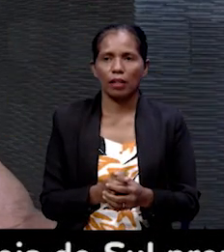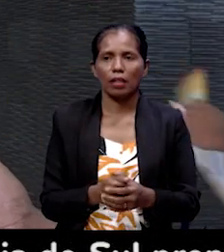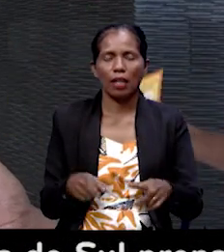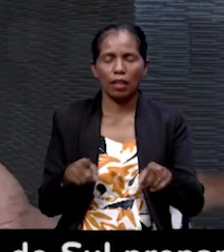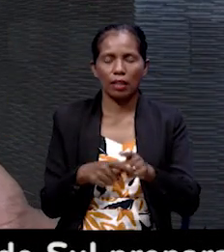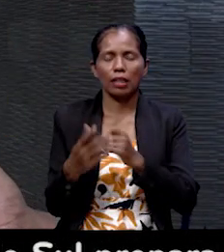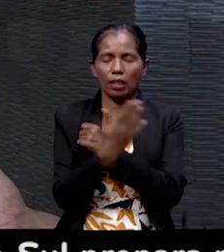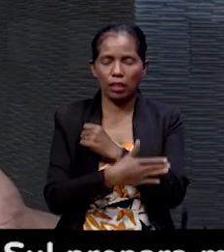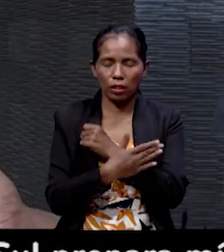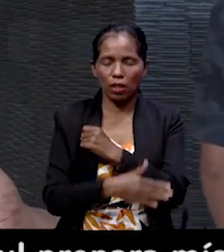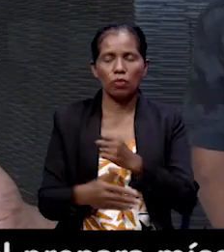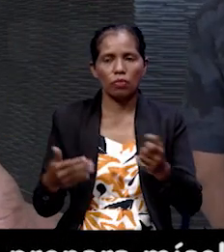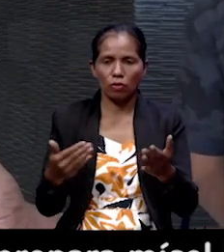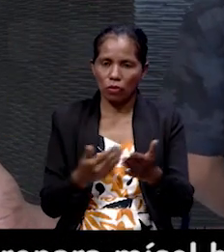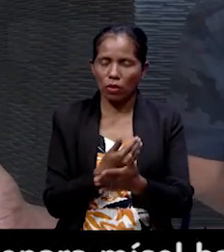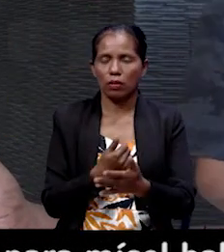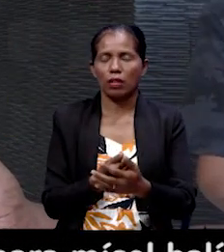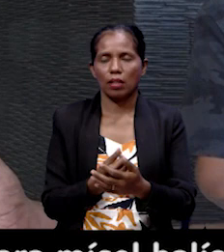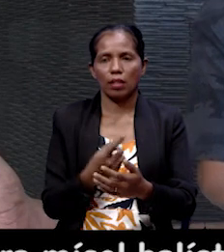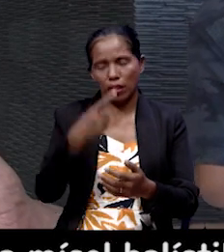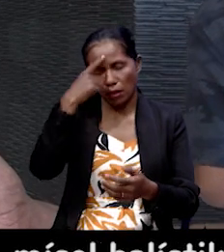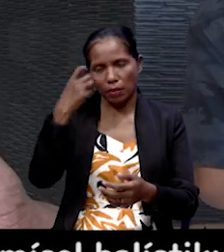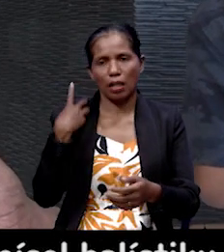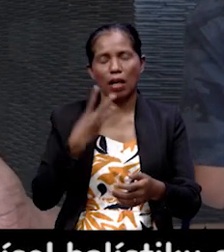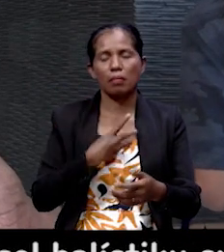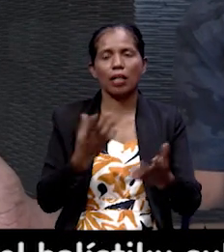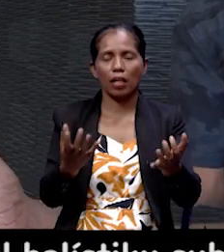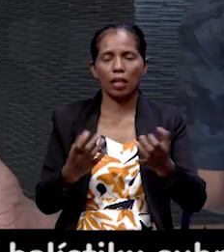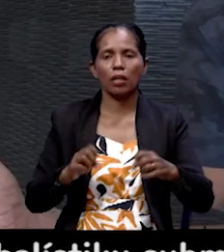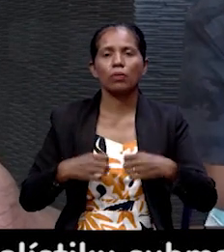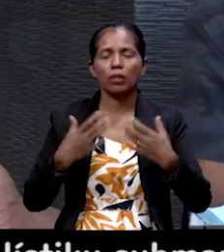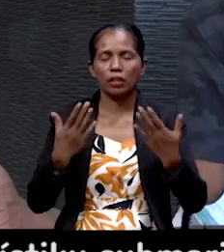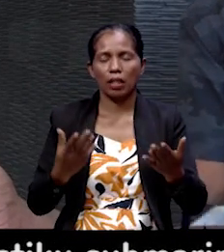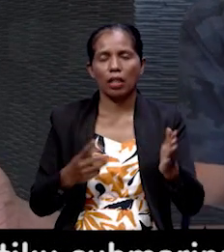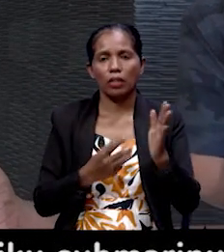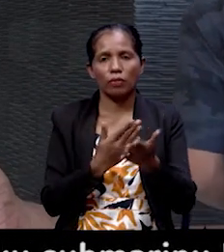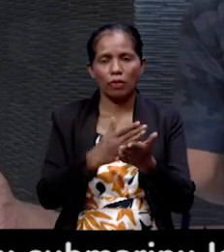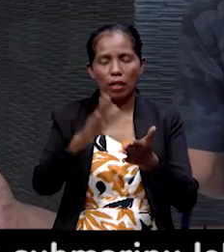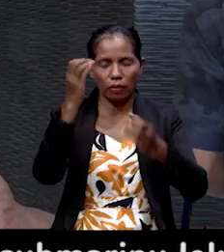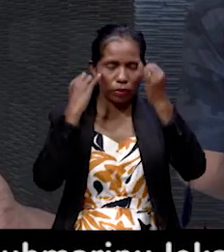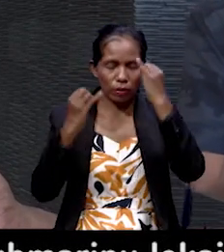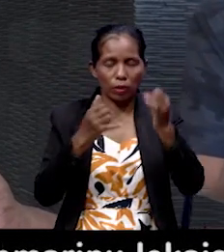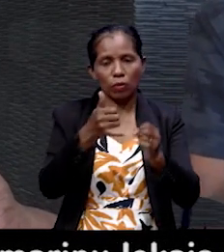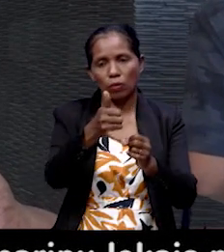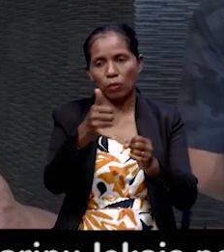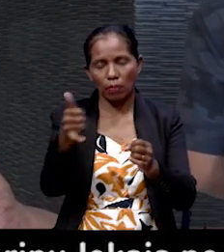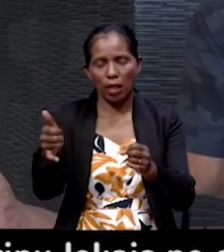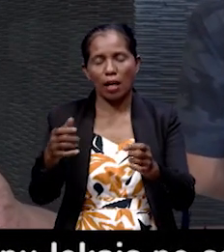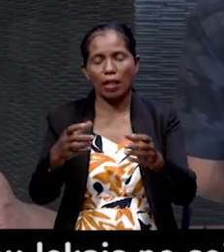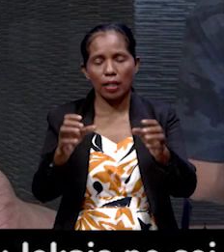Timor Leste ne. I tambay dan emak kami hakara onsa atu halo di jemina saune tun derita bato iha komunidade